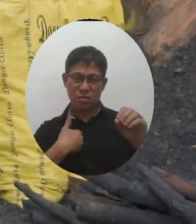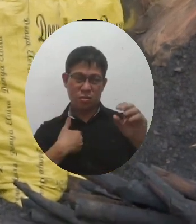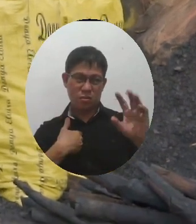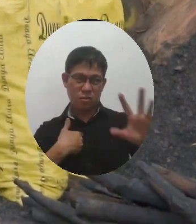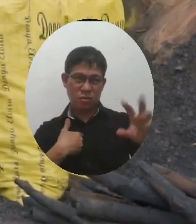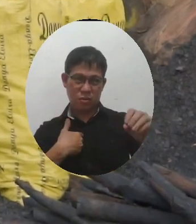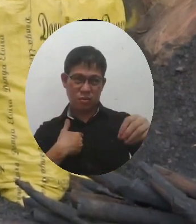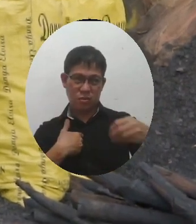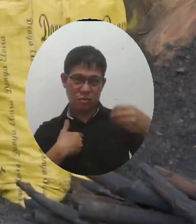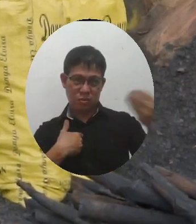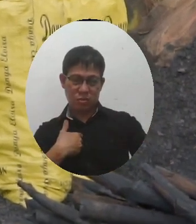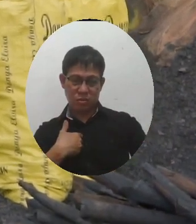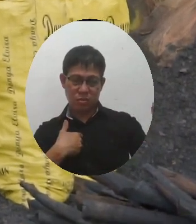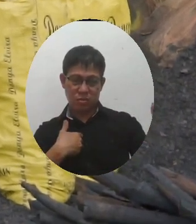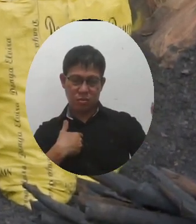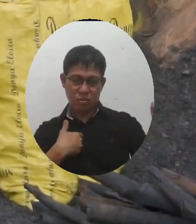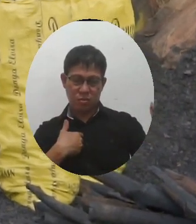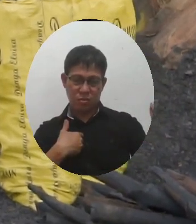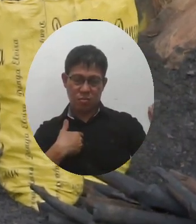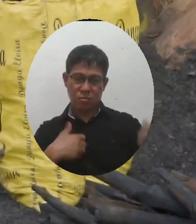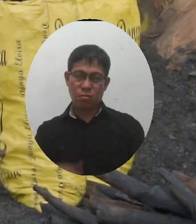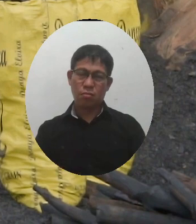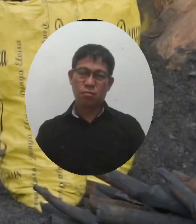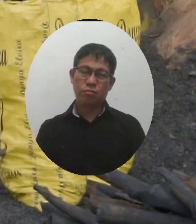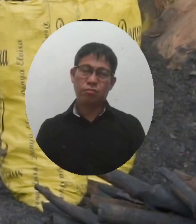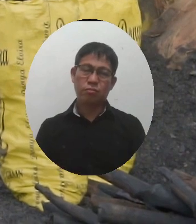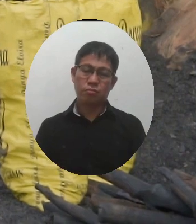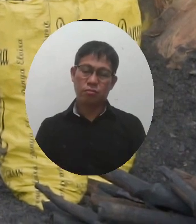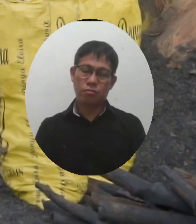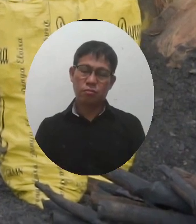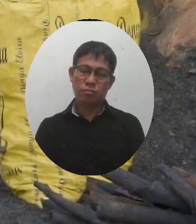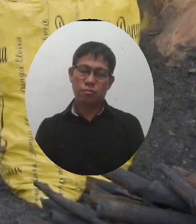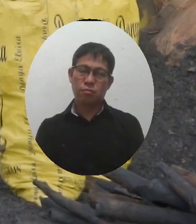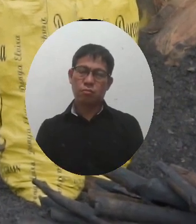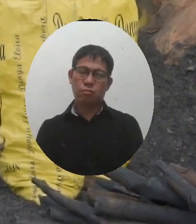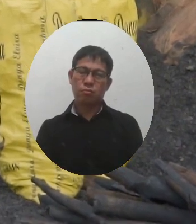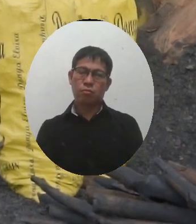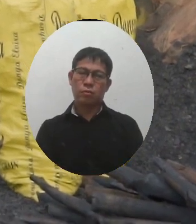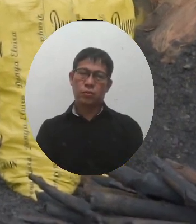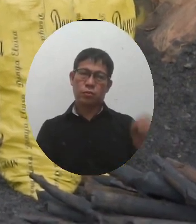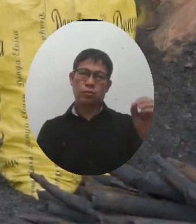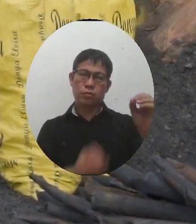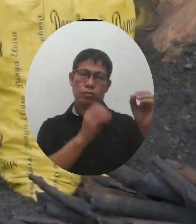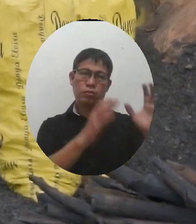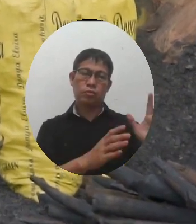buwan. Kasi na-ulig na amin yung 70.